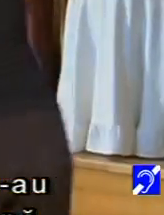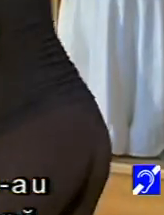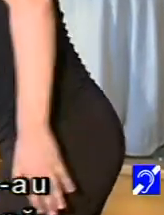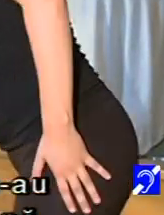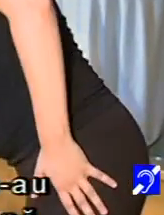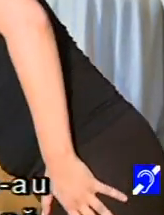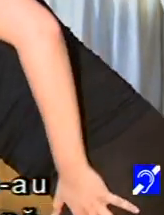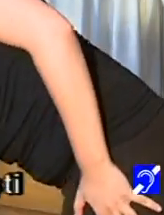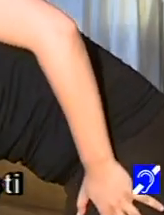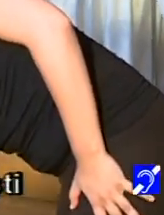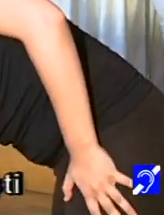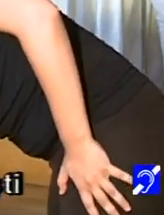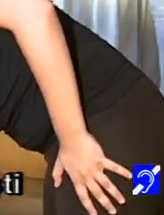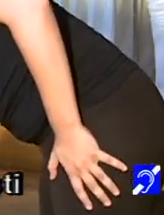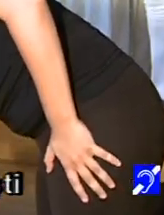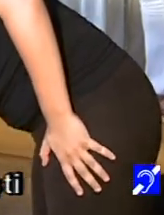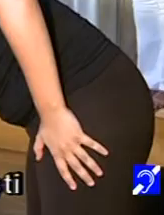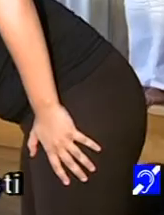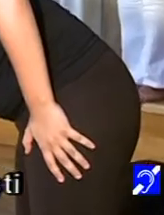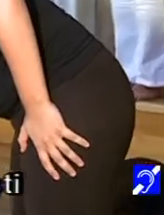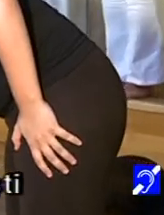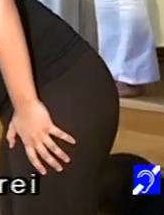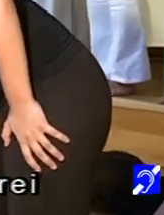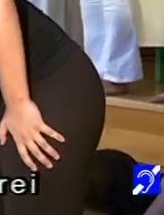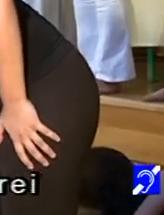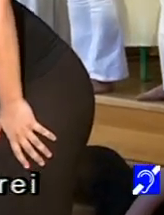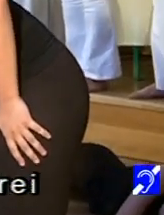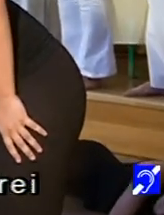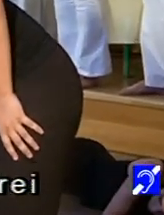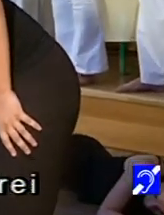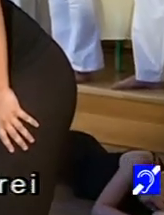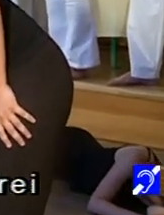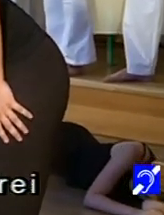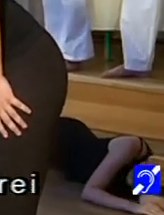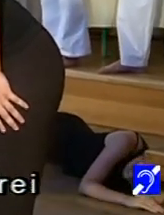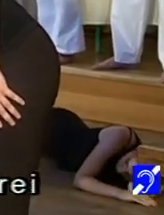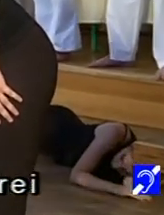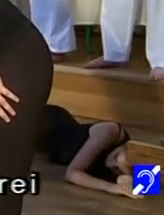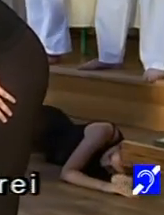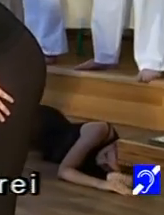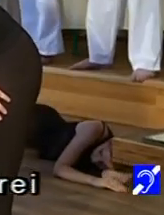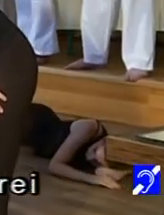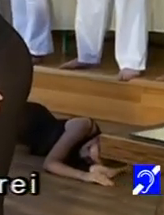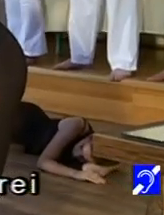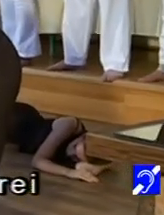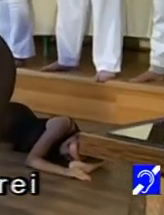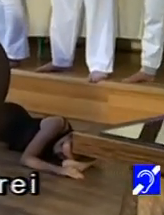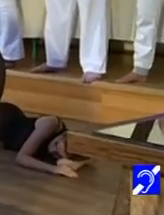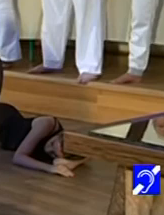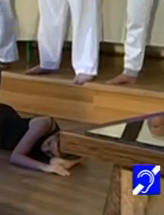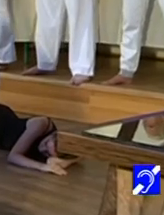Studierenden. Wer nahm an der Präsentation teil? Es waren Studierende aus drei unterschiedlichen Universitäten,